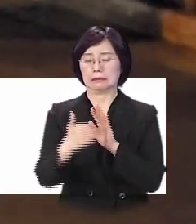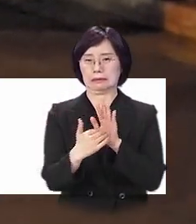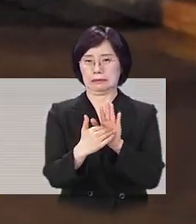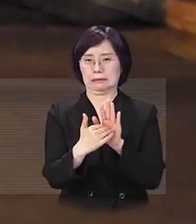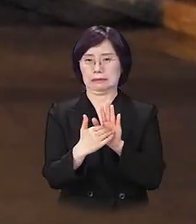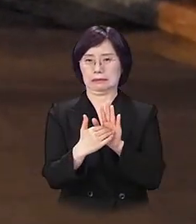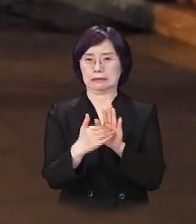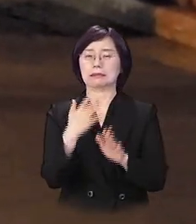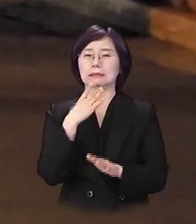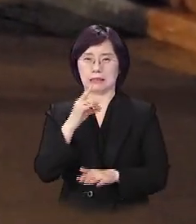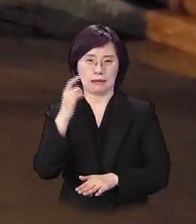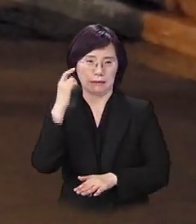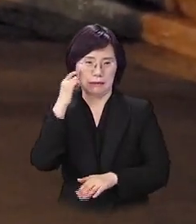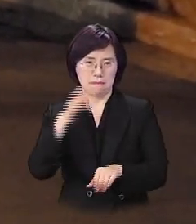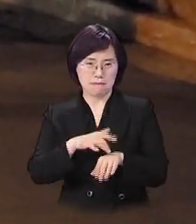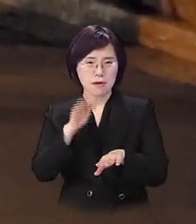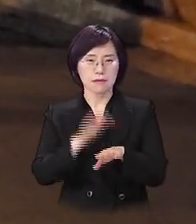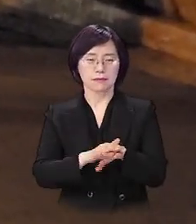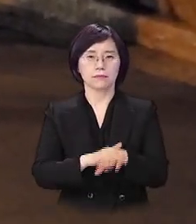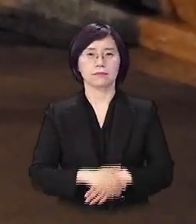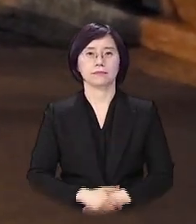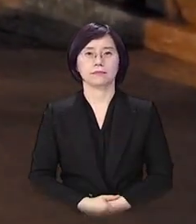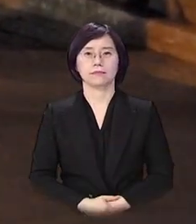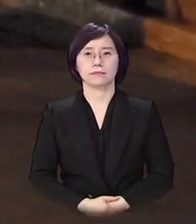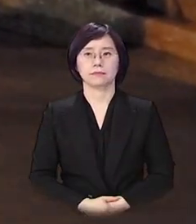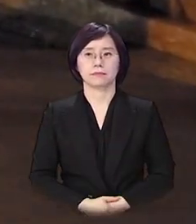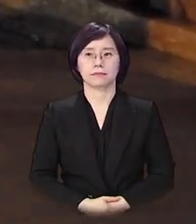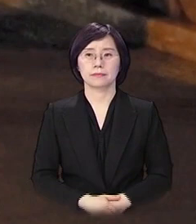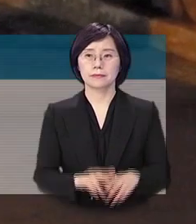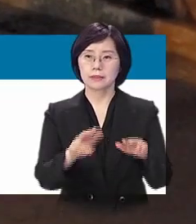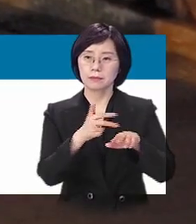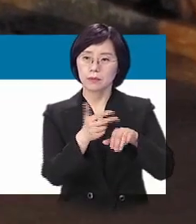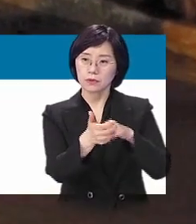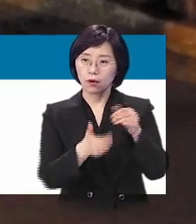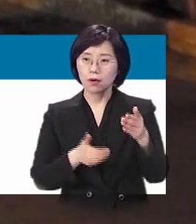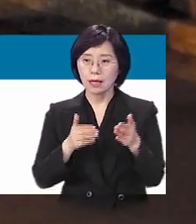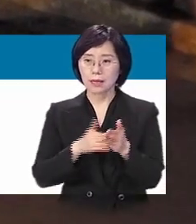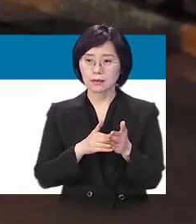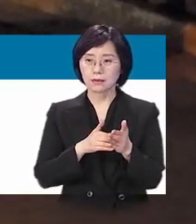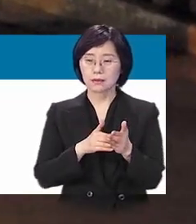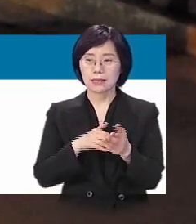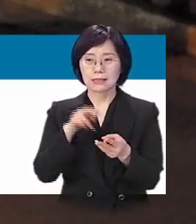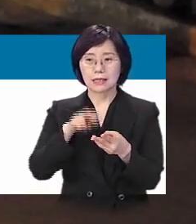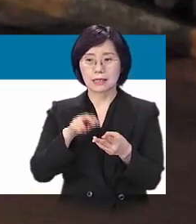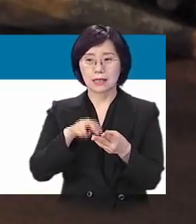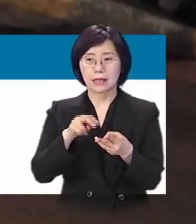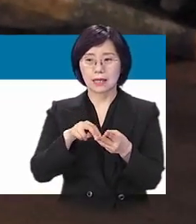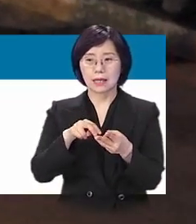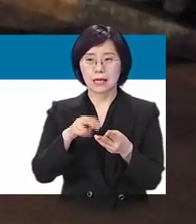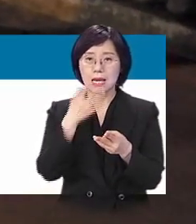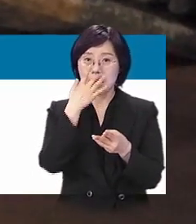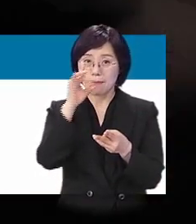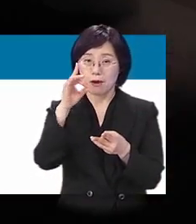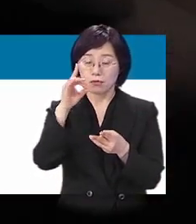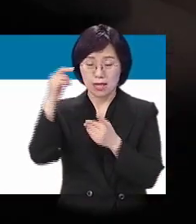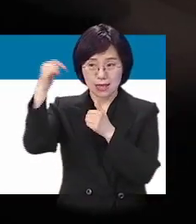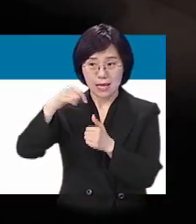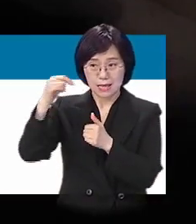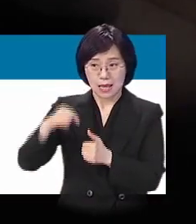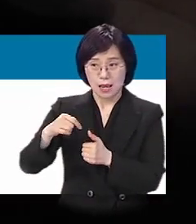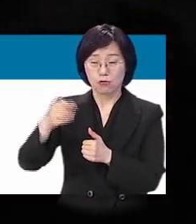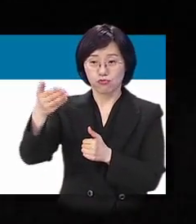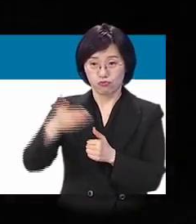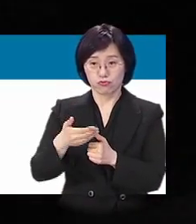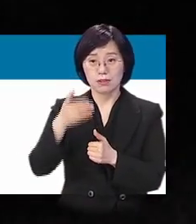게 당연한 관행이라는 겁니다. 8시 전까지는 네. 센터에서 이렇게 일방적으로 콜을